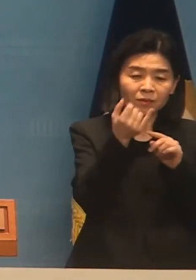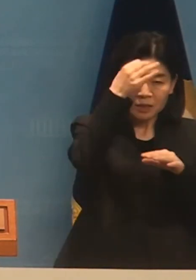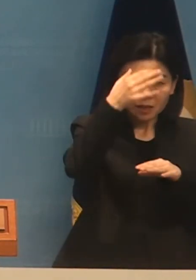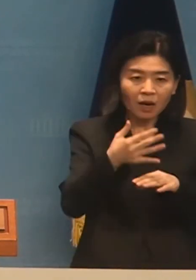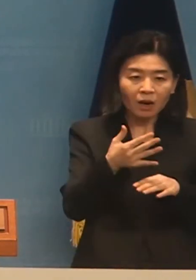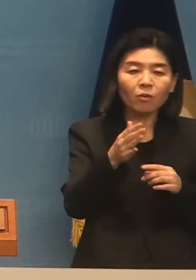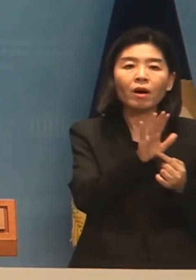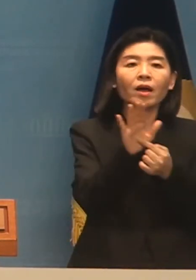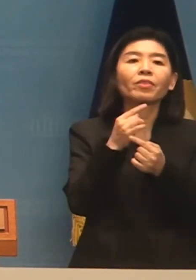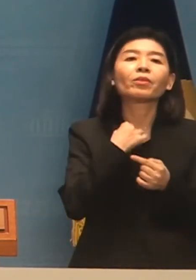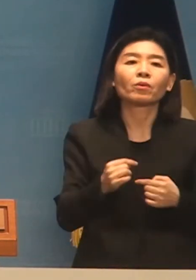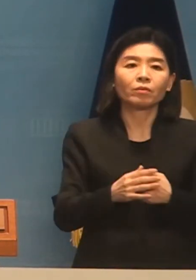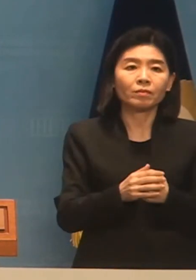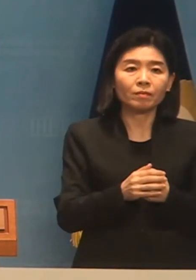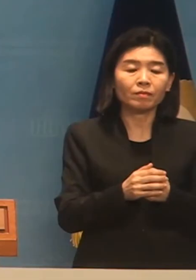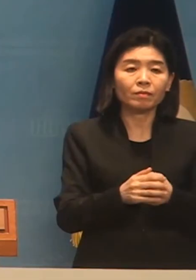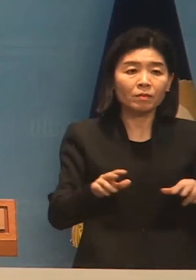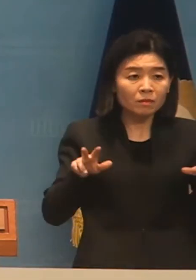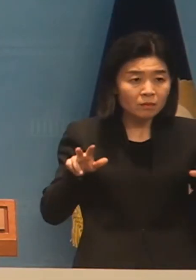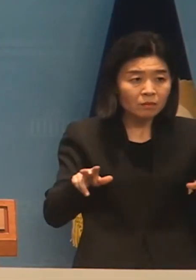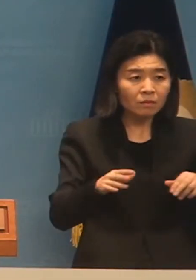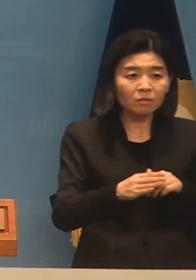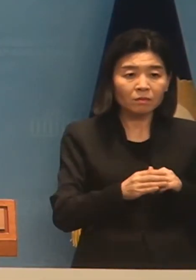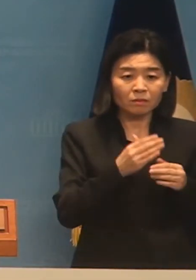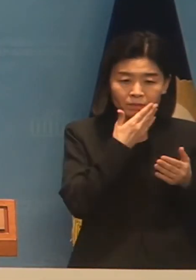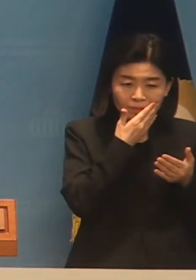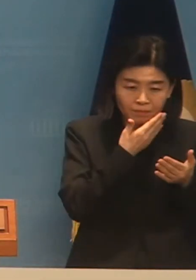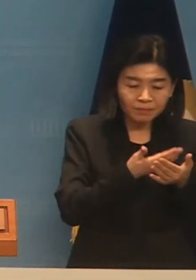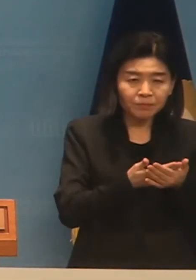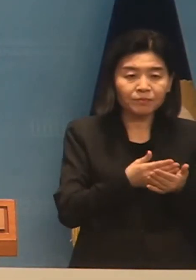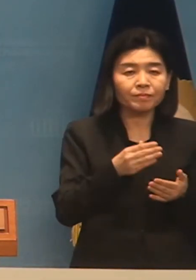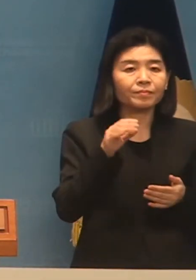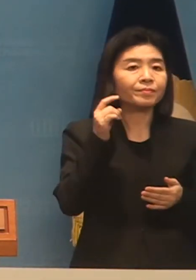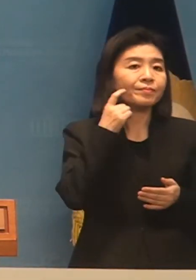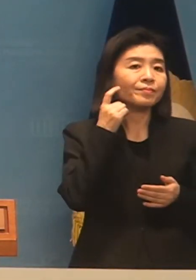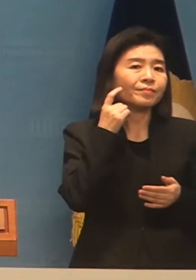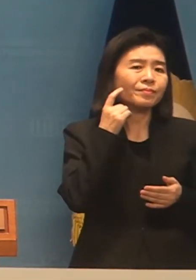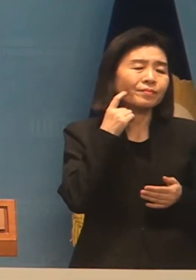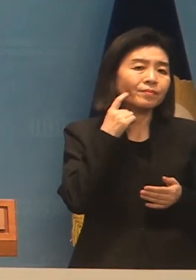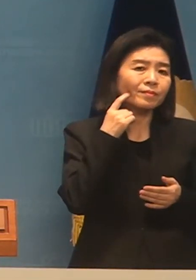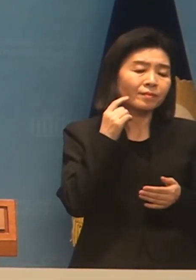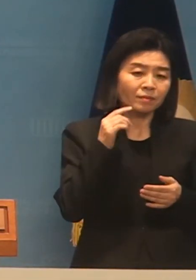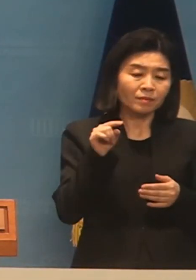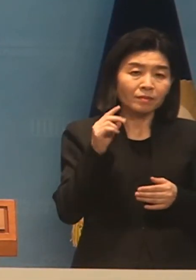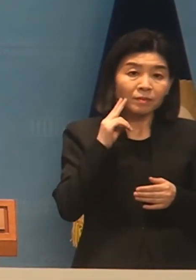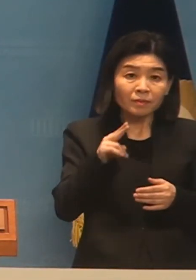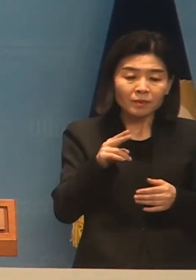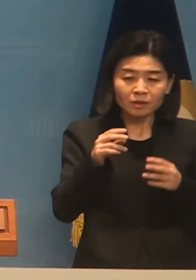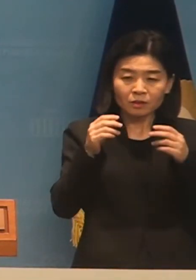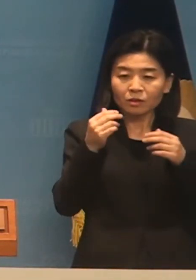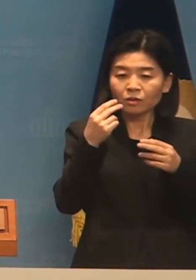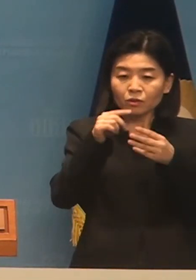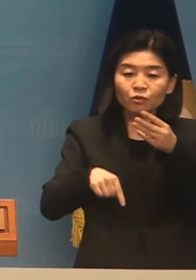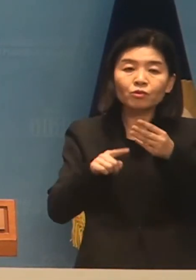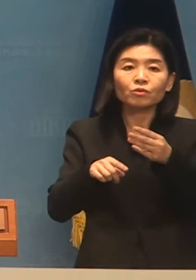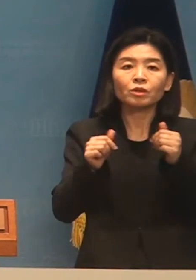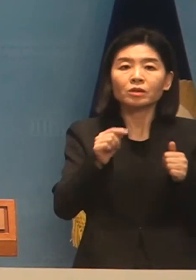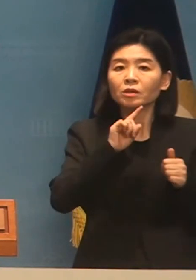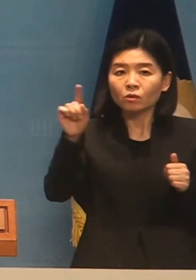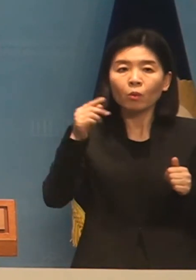지금까지 이러한 중대한 거짓말에 대해 윤석열은 기소되지 않았습니다.